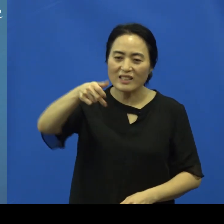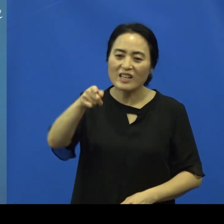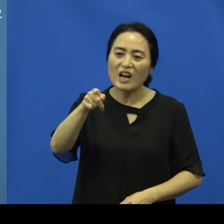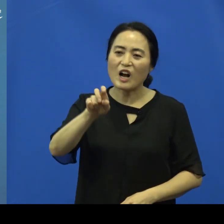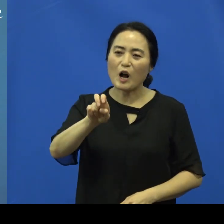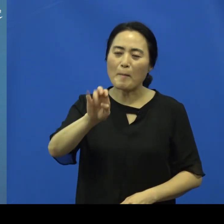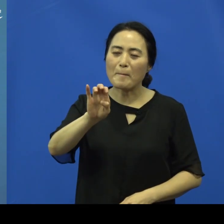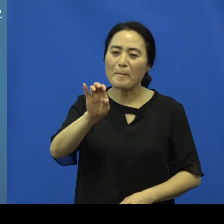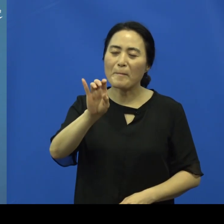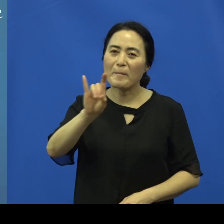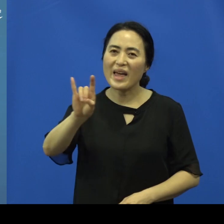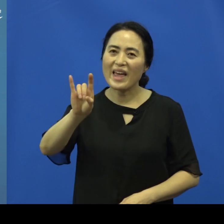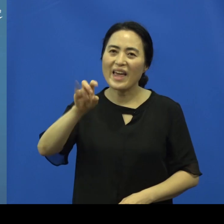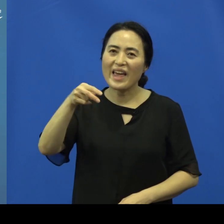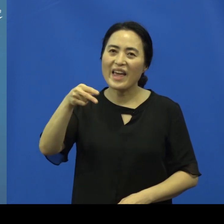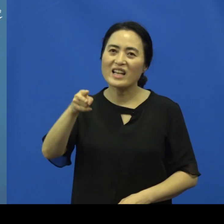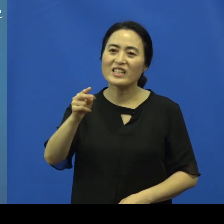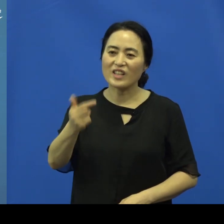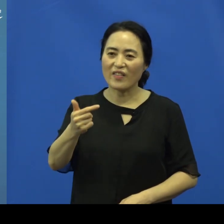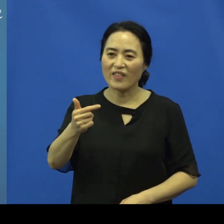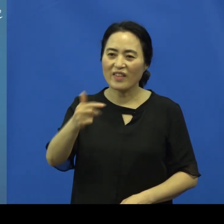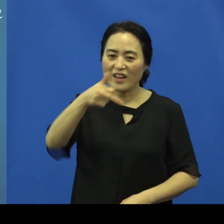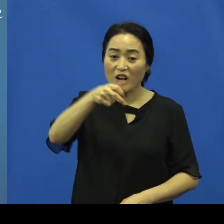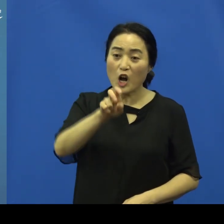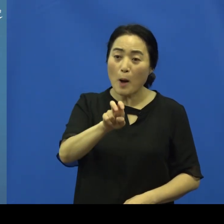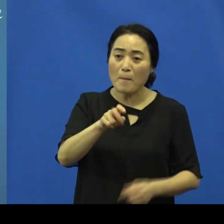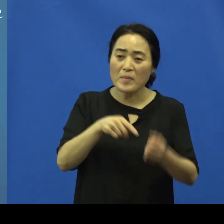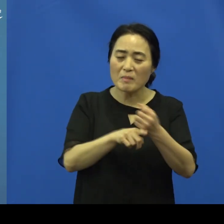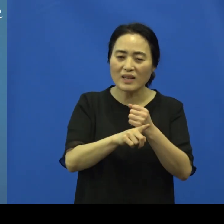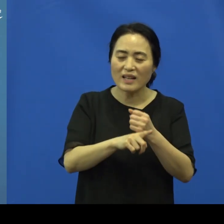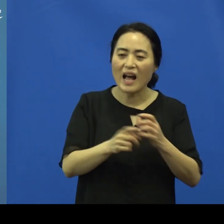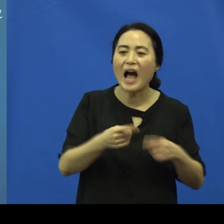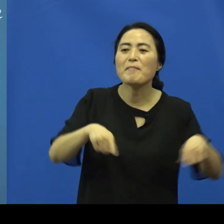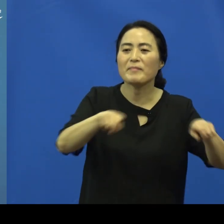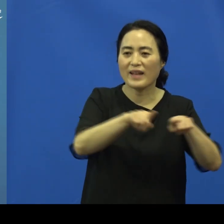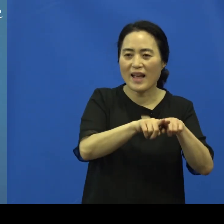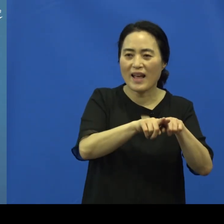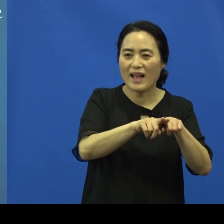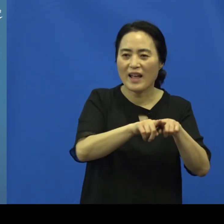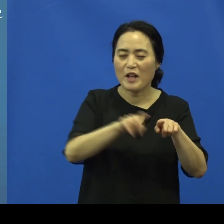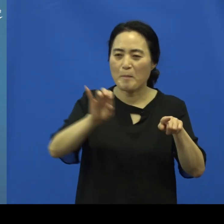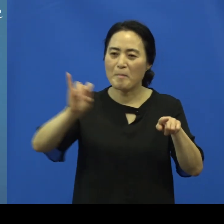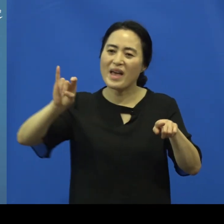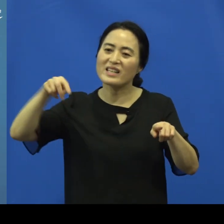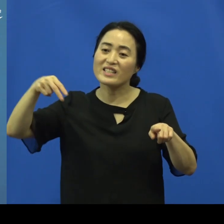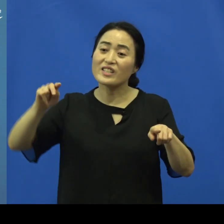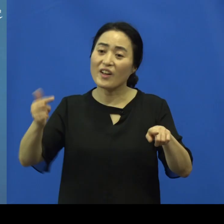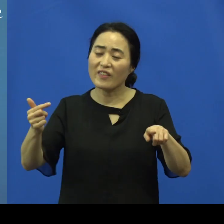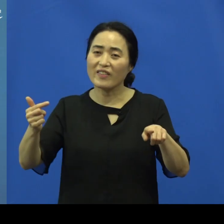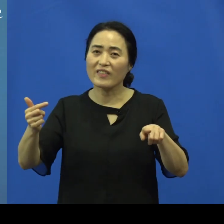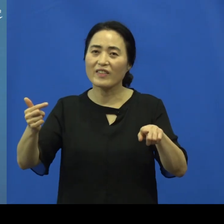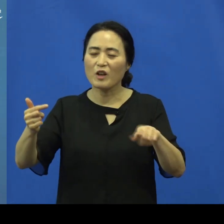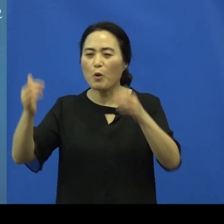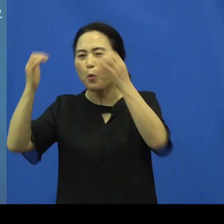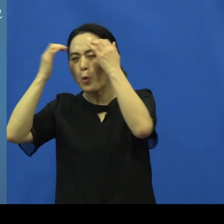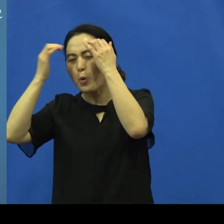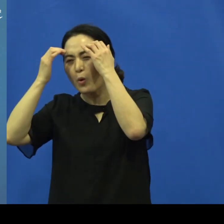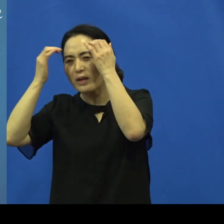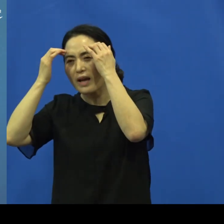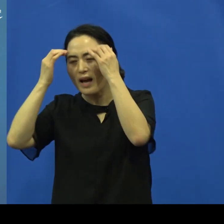compassion. 이 come이라는 말은 함께라는 거죠. 라틴어죠. passion이 있죠. passion은